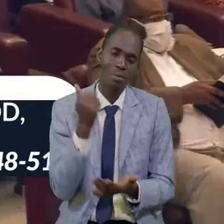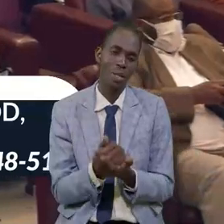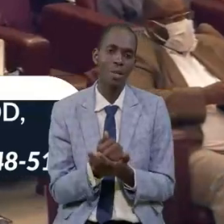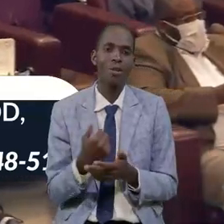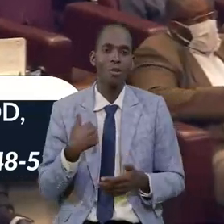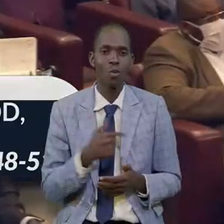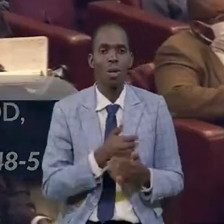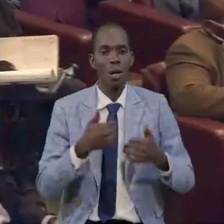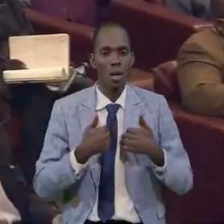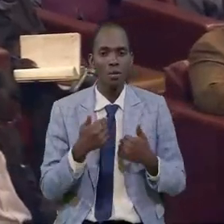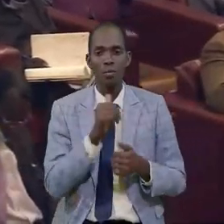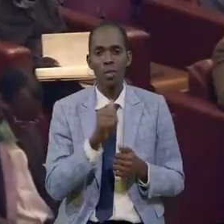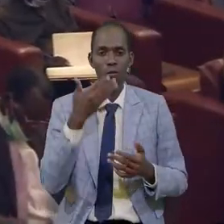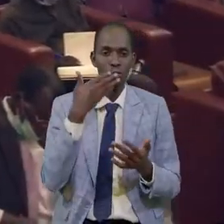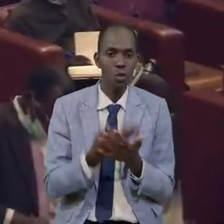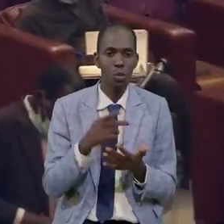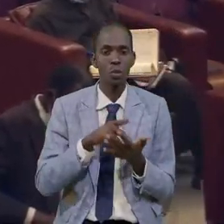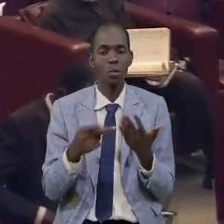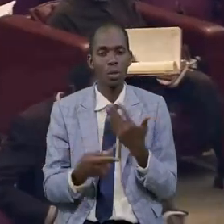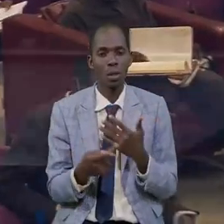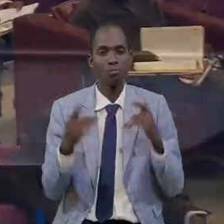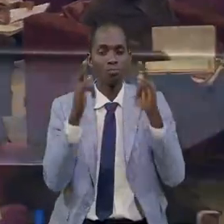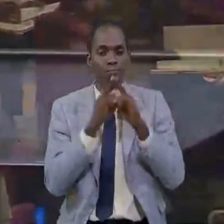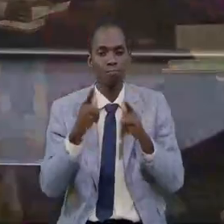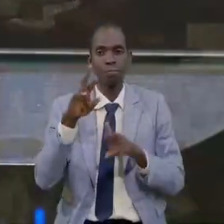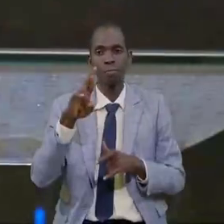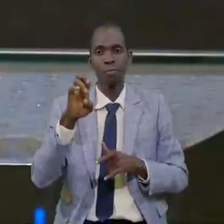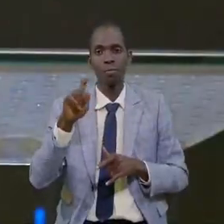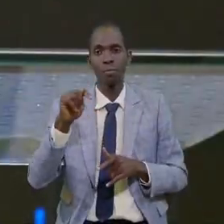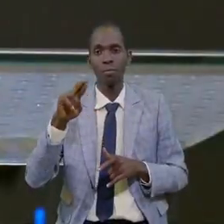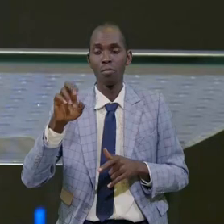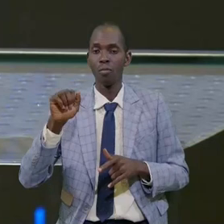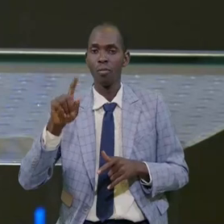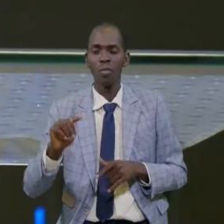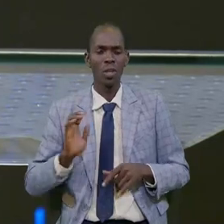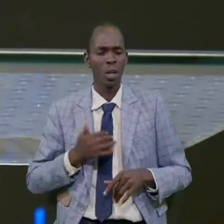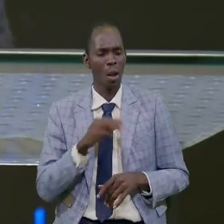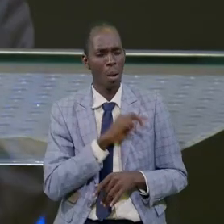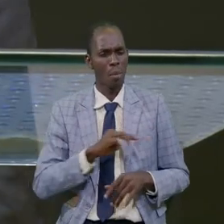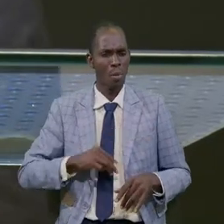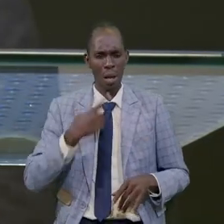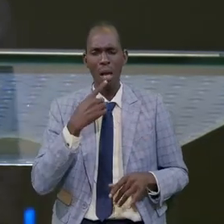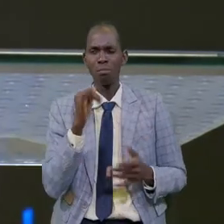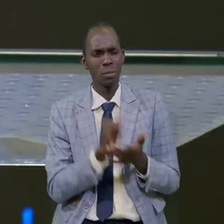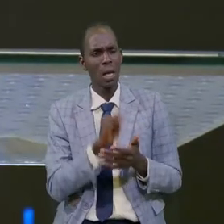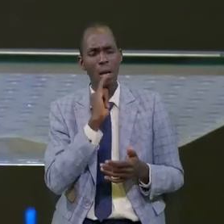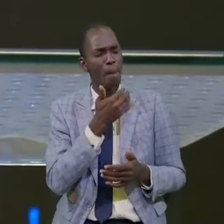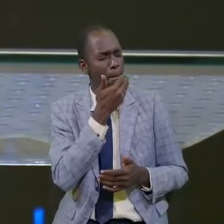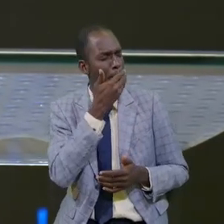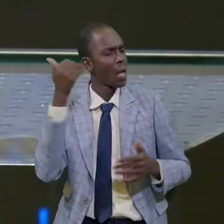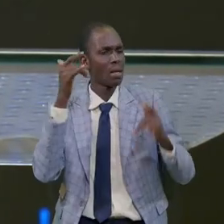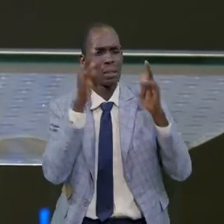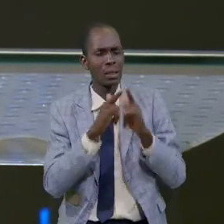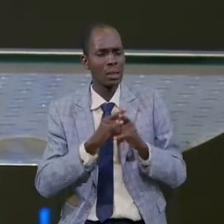Amen. Nous avons un bon programme, la retraite. Et puis nos membres vont dire que oui, c'est la meilleure